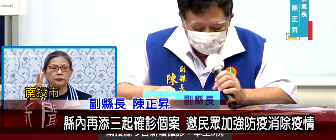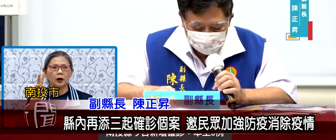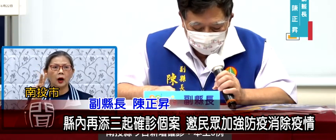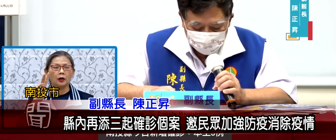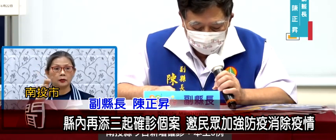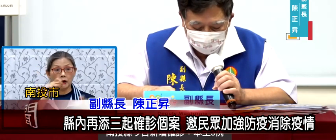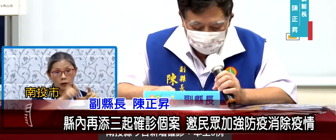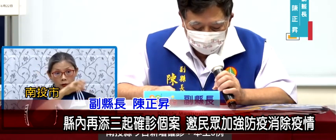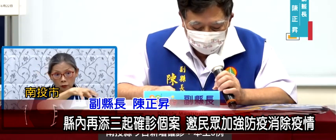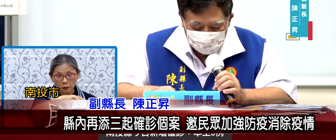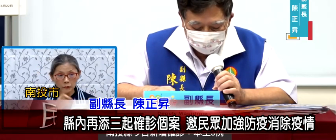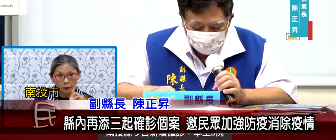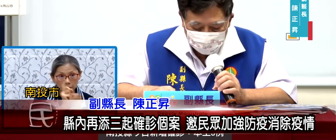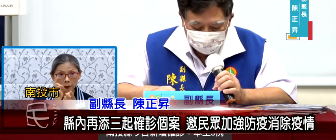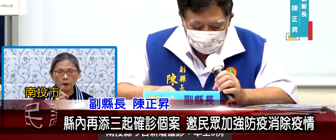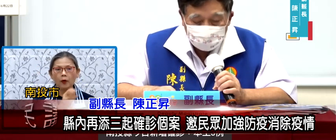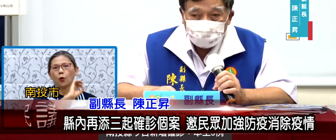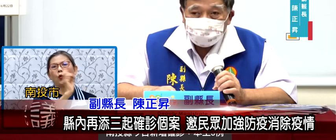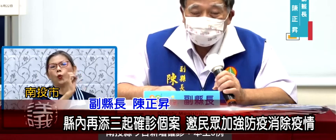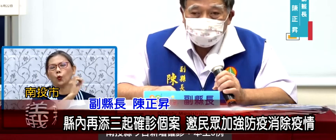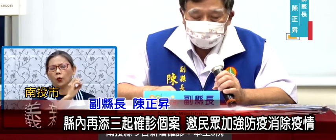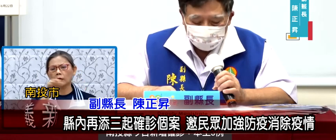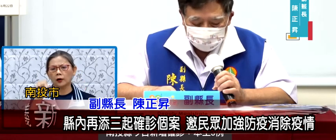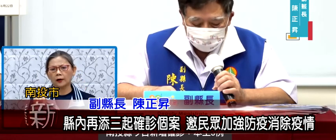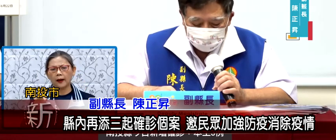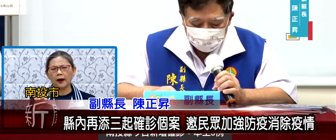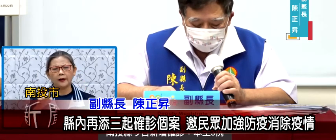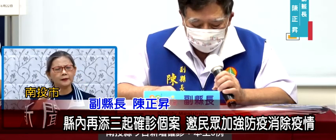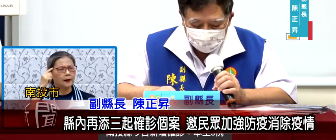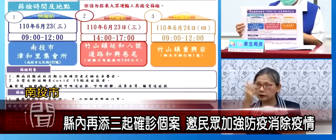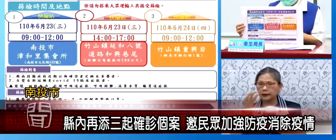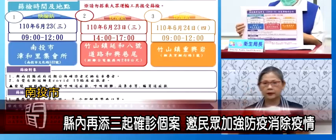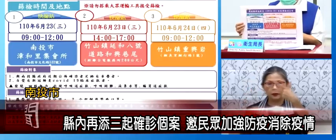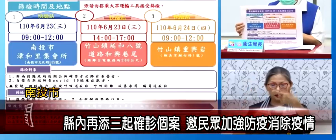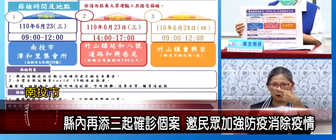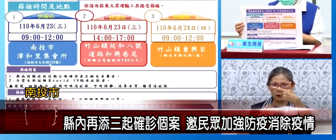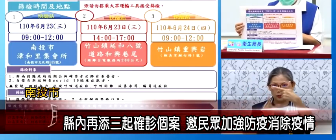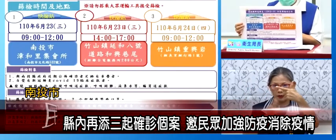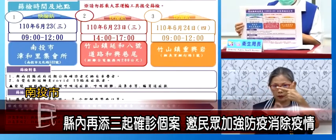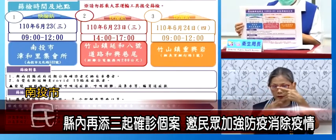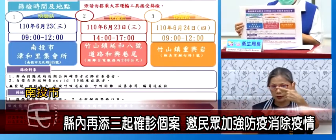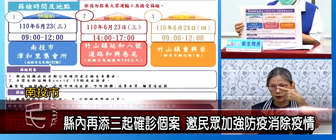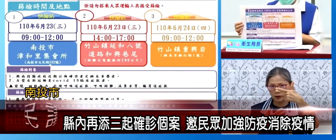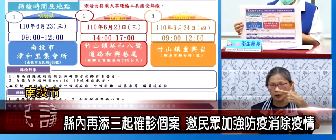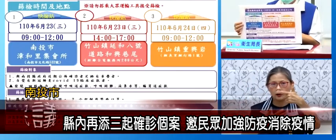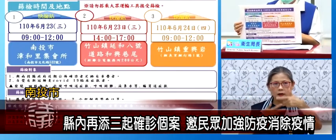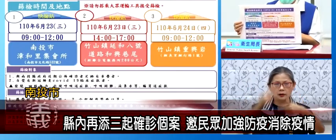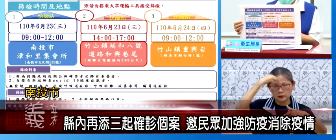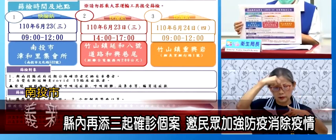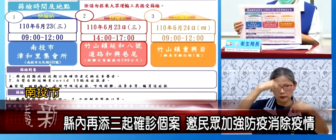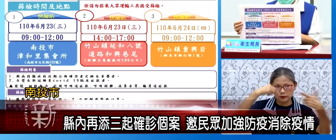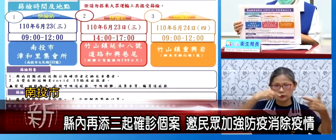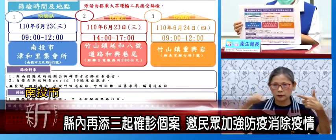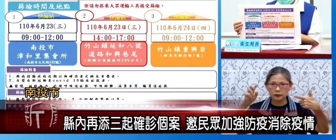活动史方面哈，目前是没有，因为他4天都在家里哈。 而为了确保疫情的管控，县府也将